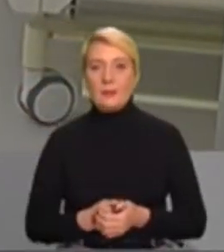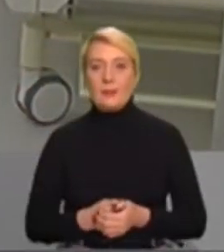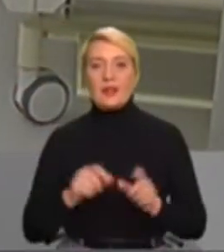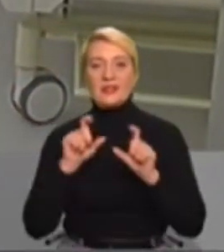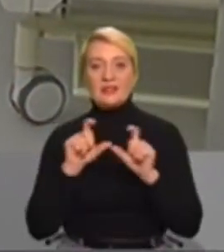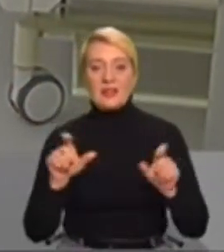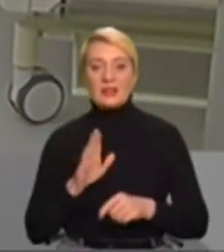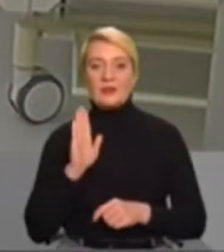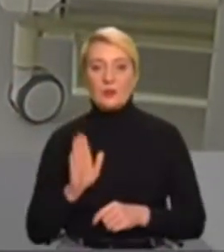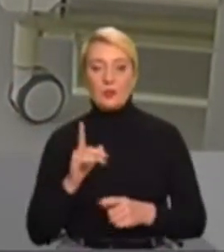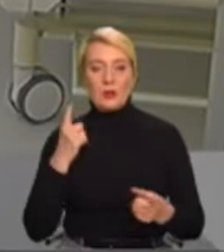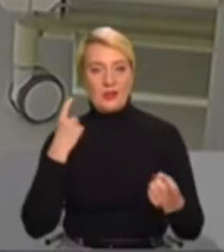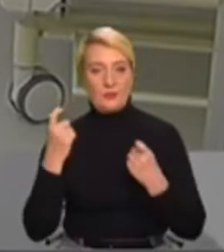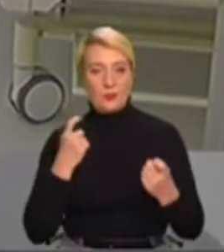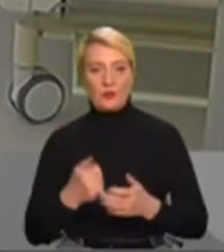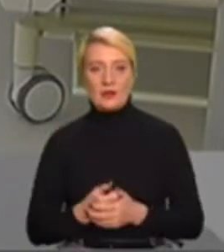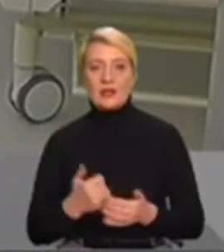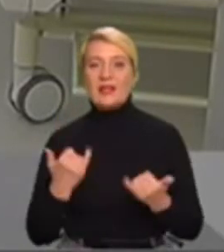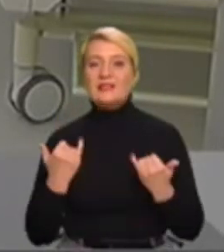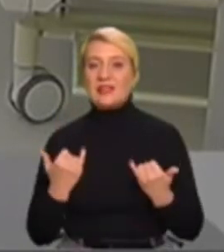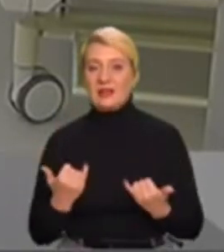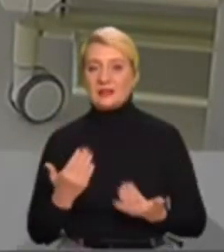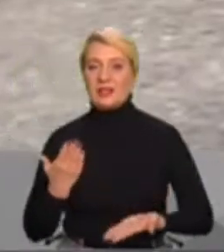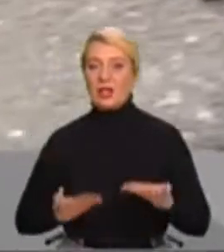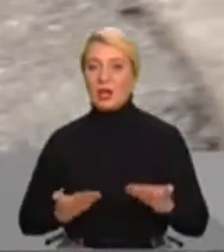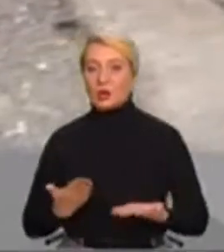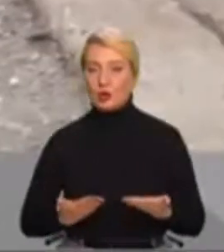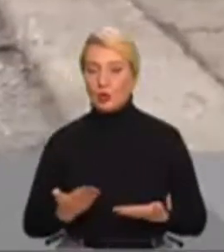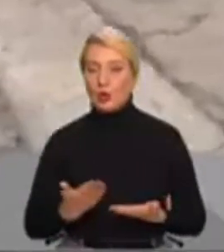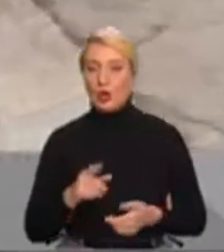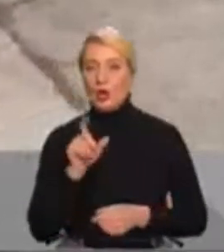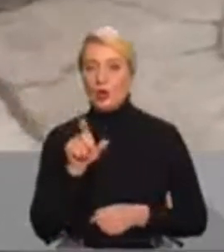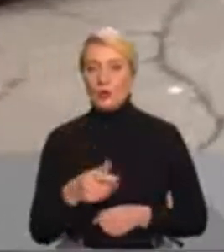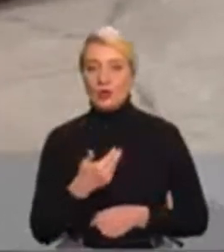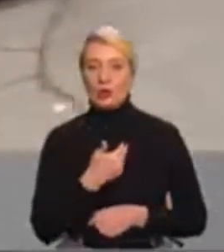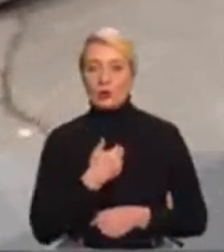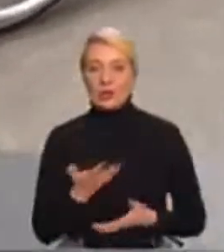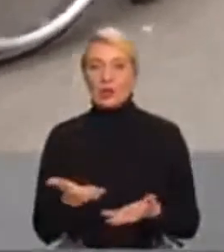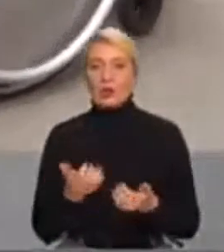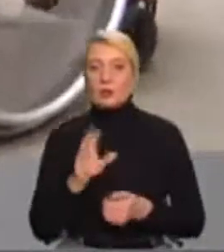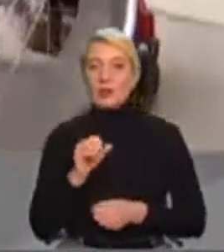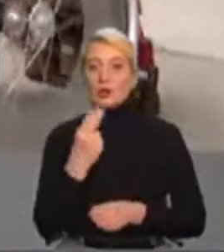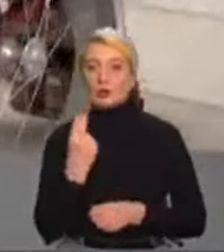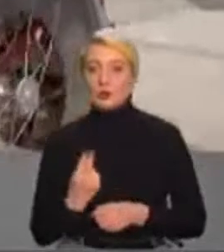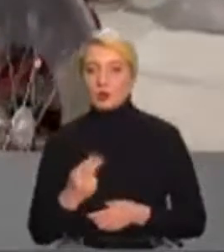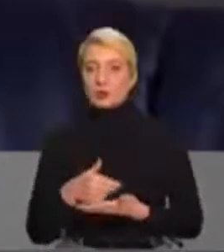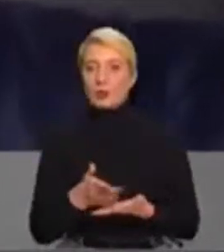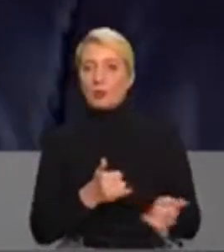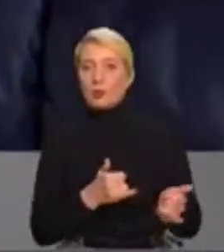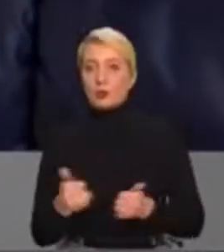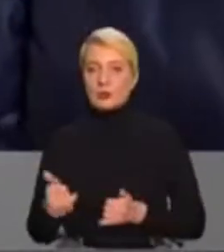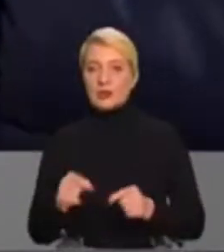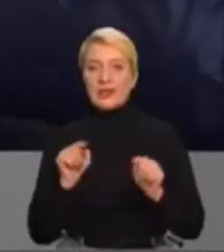закладах буде інформування. Але зараз, якщо люди хочуть отримувати соціальні послуги, такі теж, то що ви